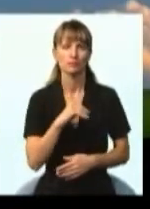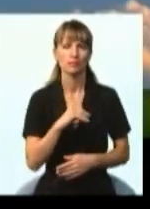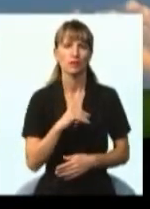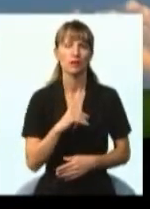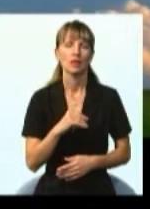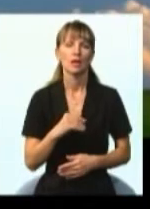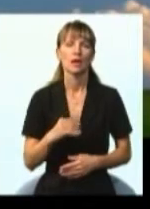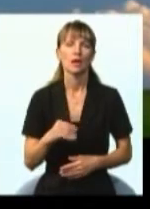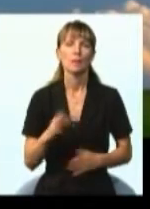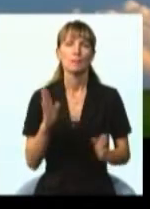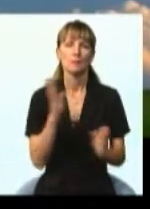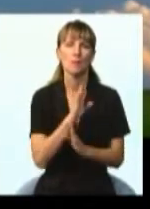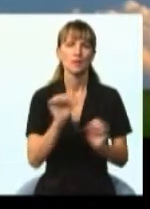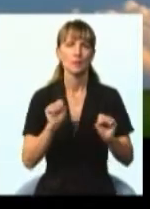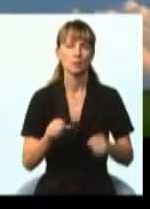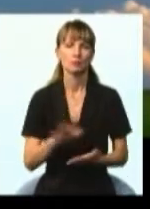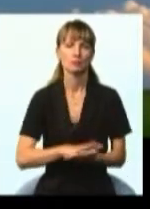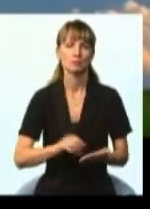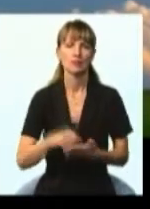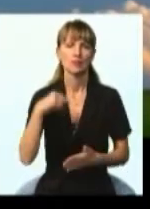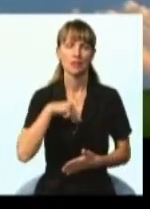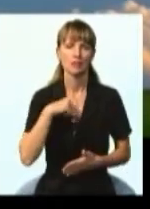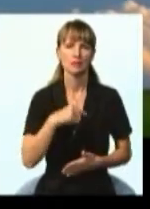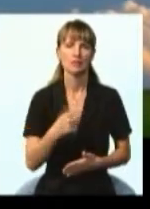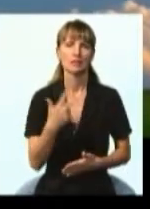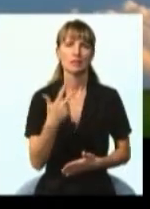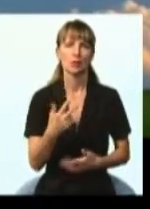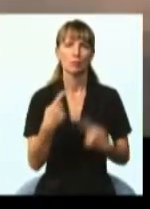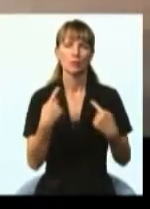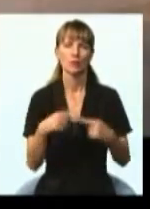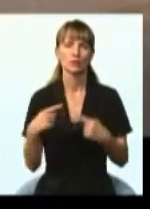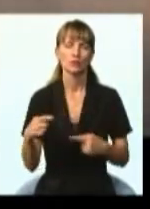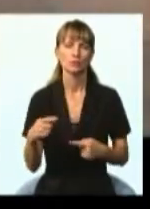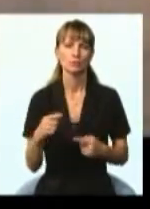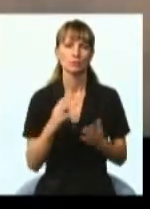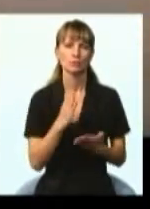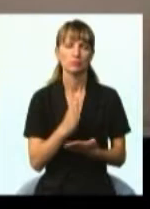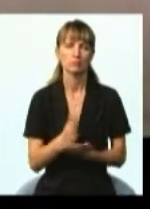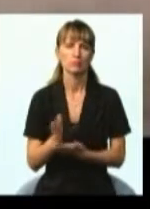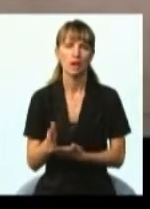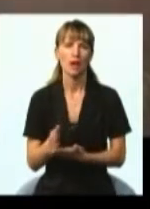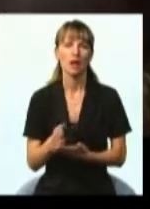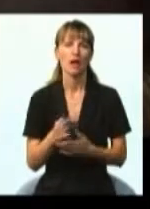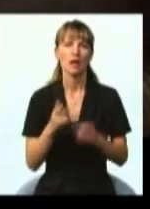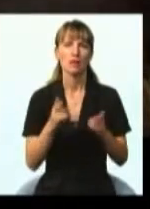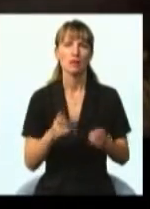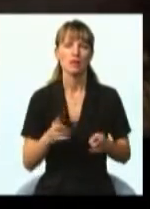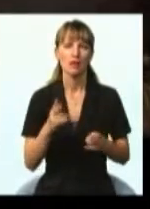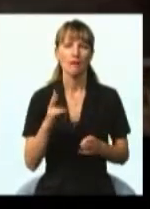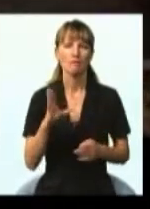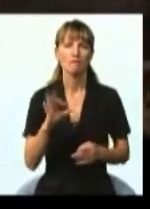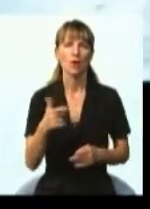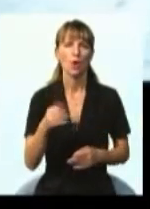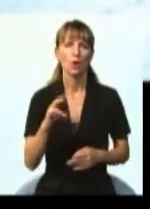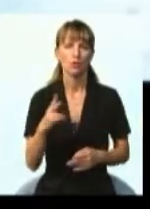До речі, саме повітря може зіпсувати настрій трьом іншим стихіям. Лагідний вогонь – воно перетворює на